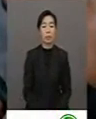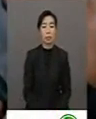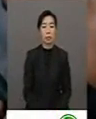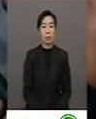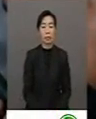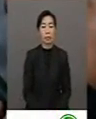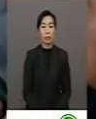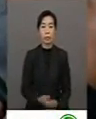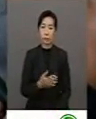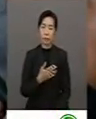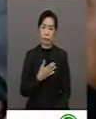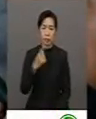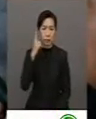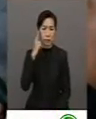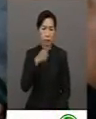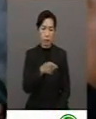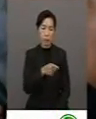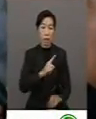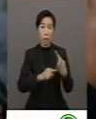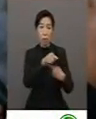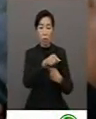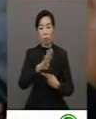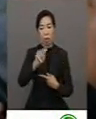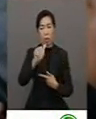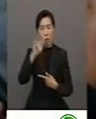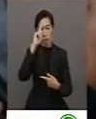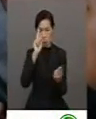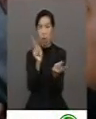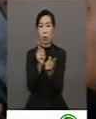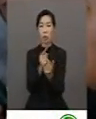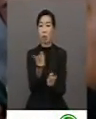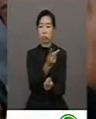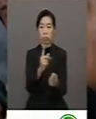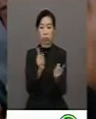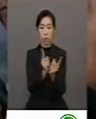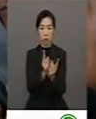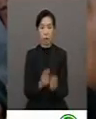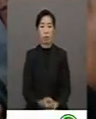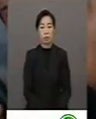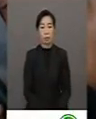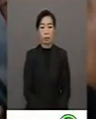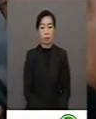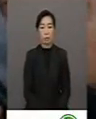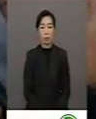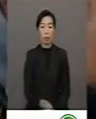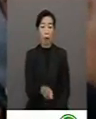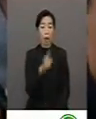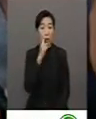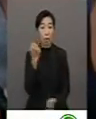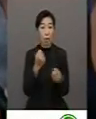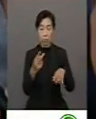ก็น่าจะรู้จักกับบอยฮะน่าจะรู้จักกับบอยก็เข้ามาพร้อมกัน